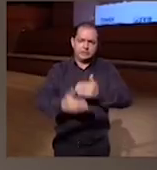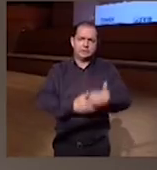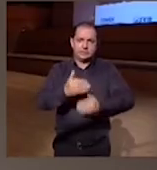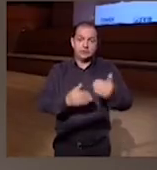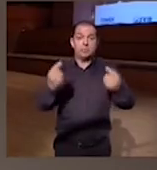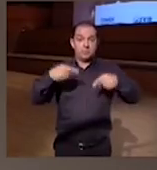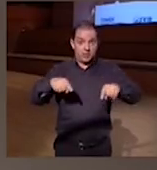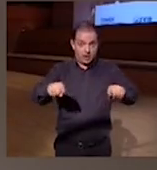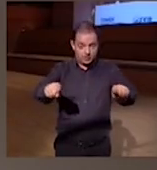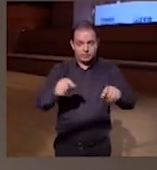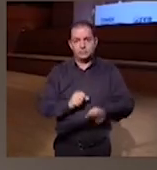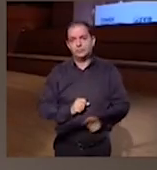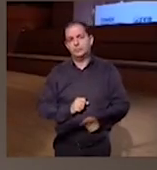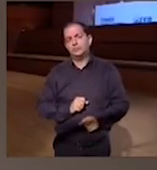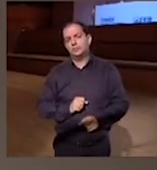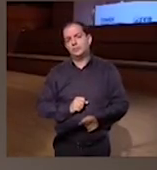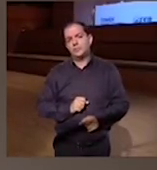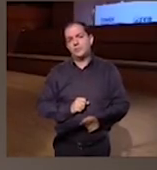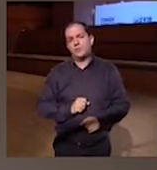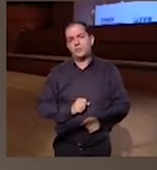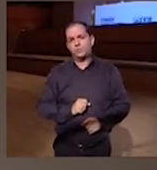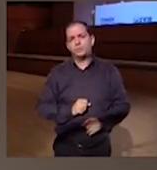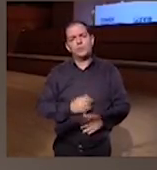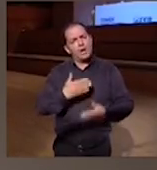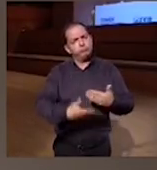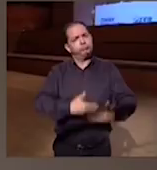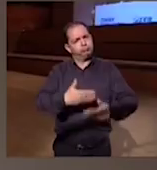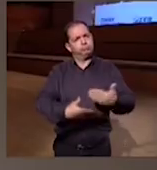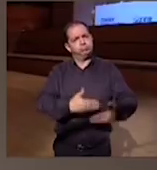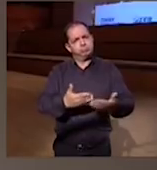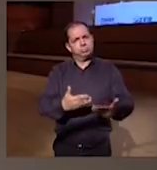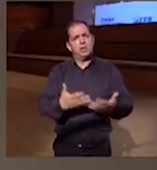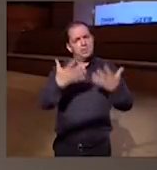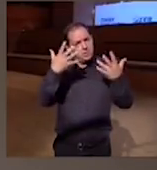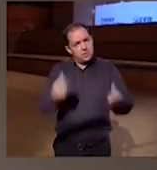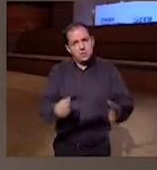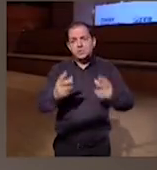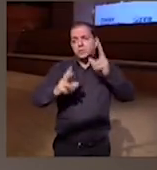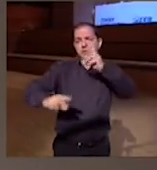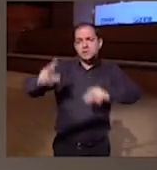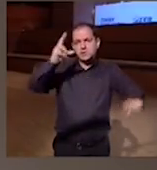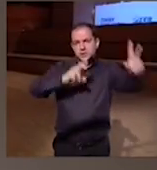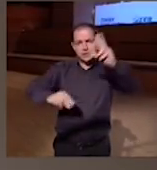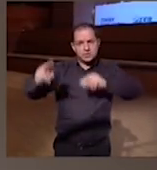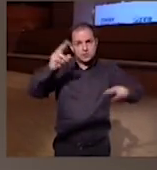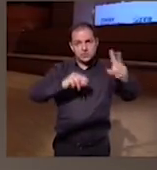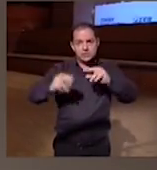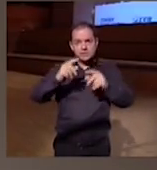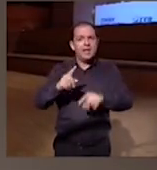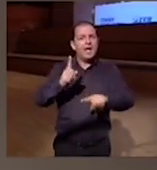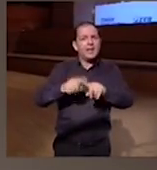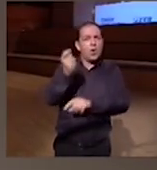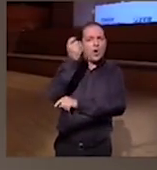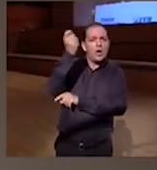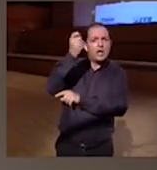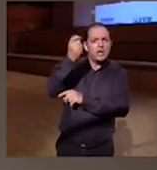Παράλληλα, βρίσκονται σε πλήρη εξέλιξη οι συζητήσεις για την τελική διευθέτηση του ελληνικού δημόσιου